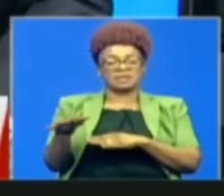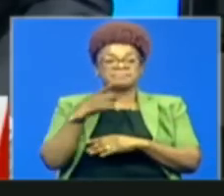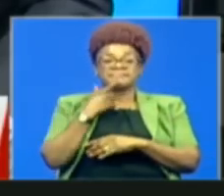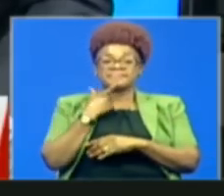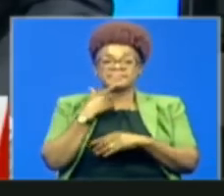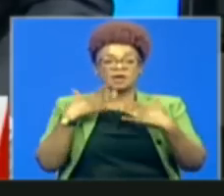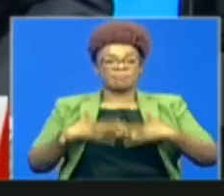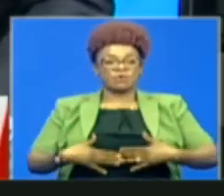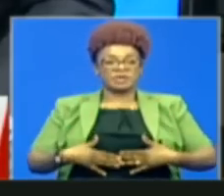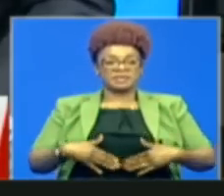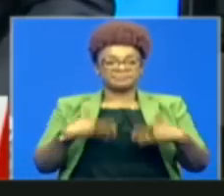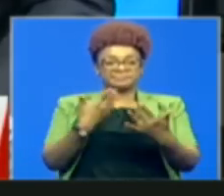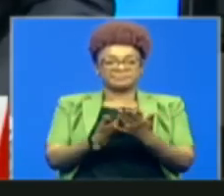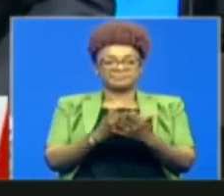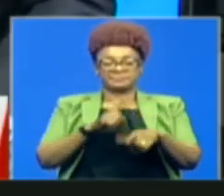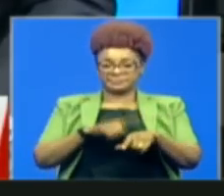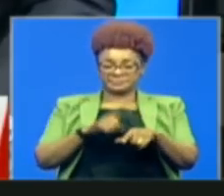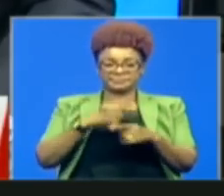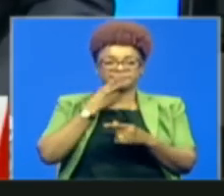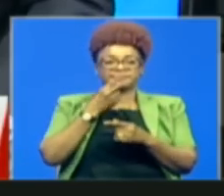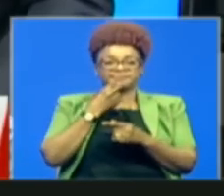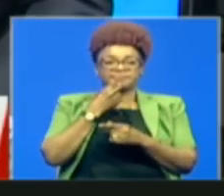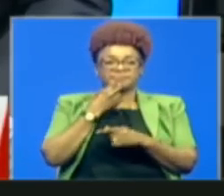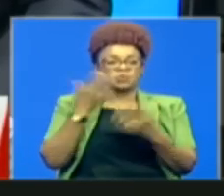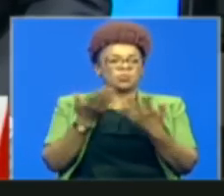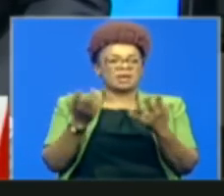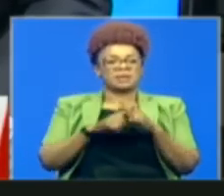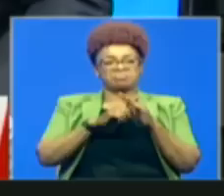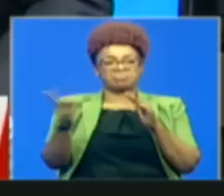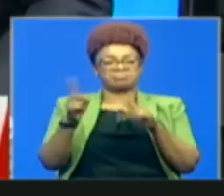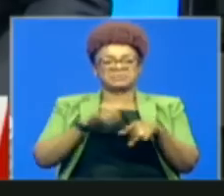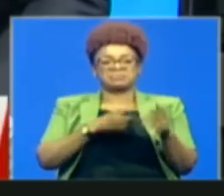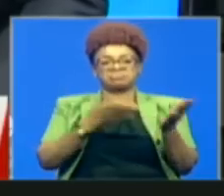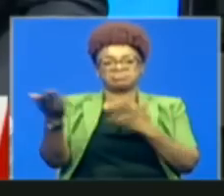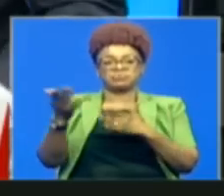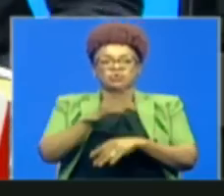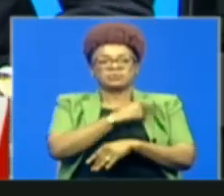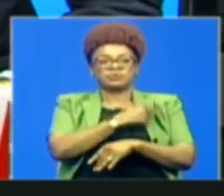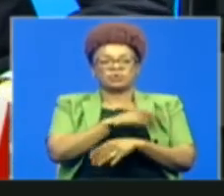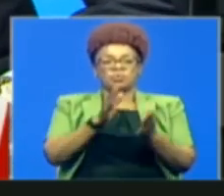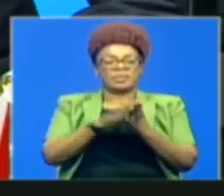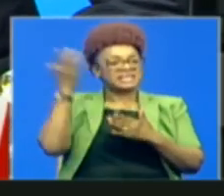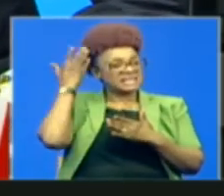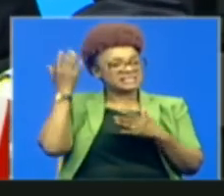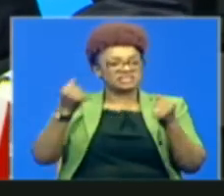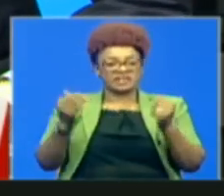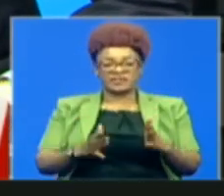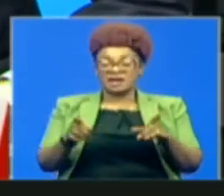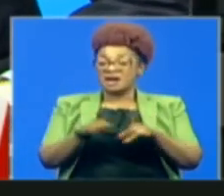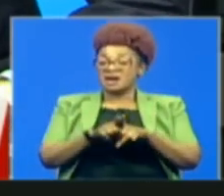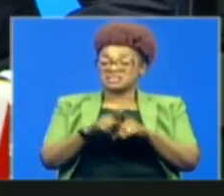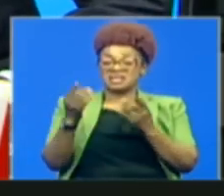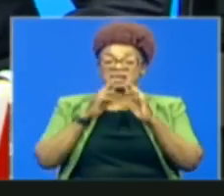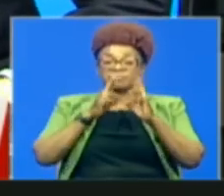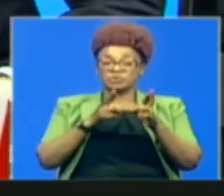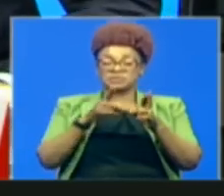huo ulifikishwa huko siku ya Jumanne, siku ambayo alitoweka alipokuwa akipelekwa hospitalini na dereva wa teksi. Na kama anavyoripoti sasa Sharon Barang'a,